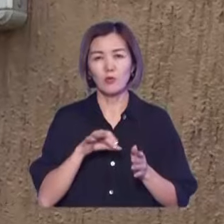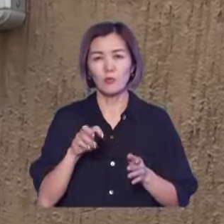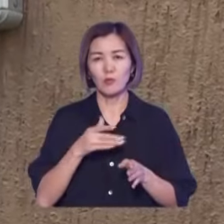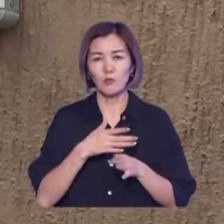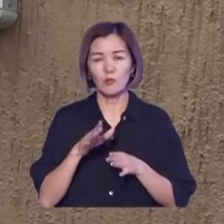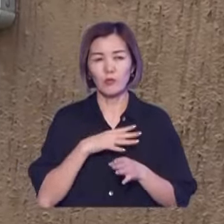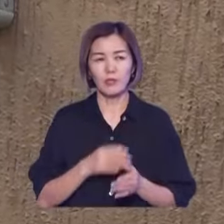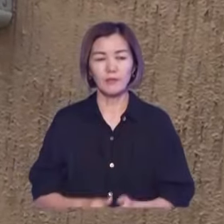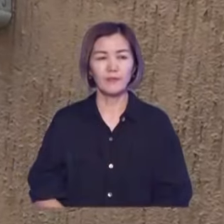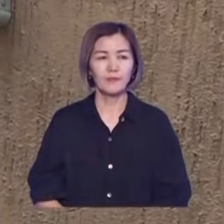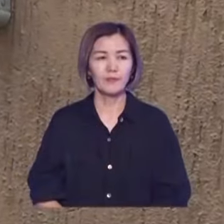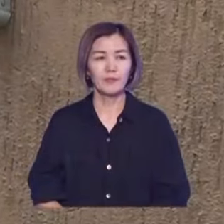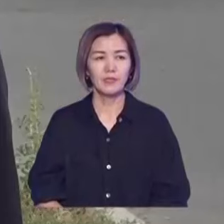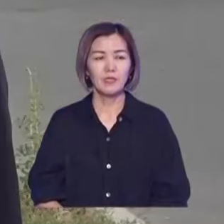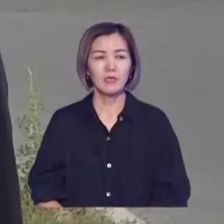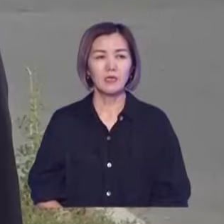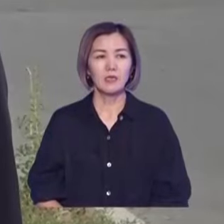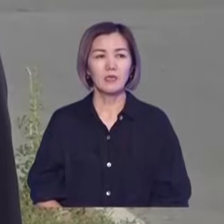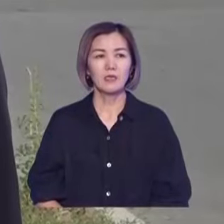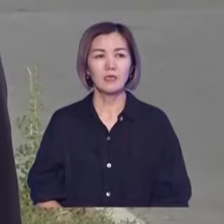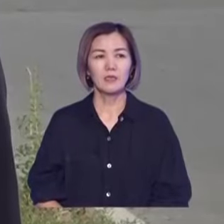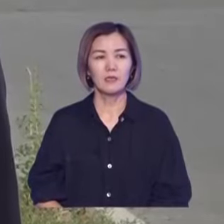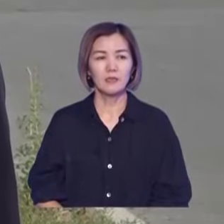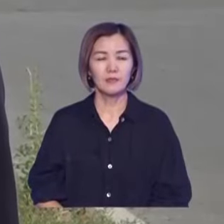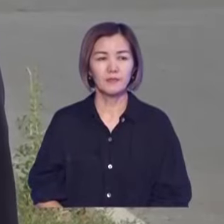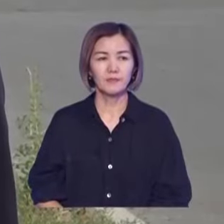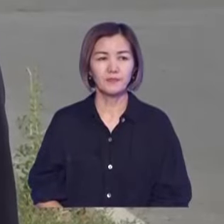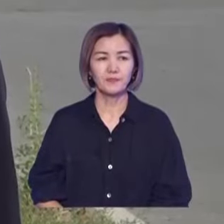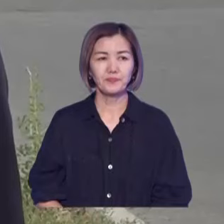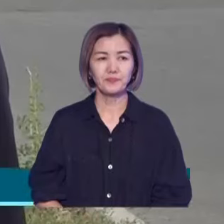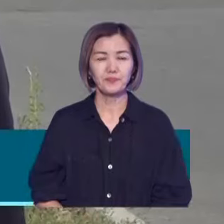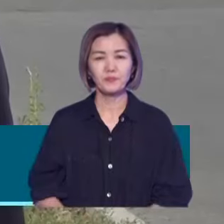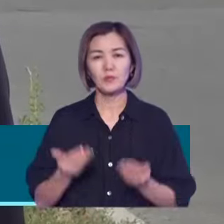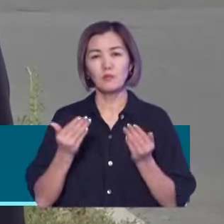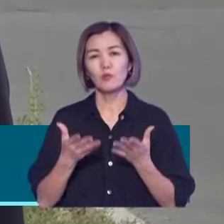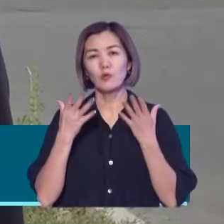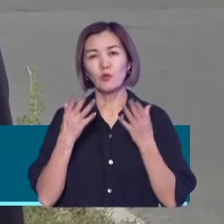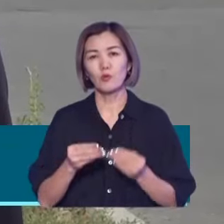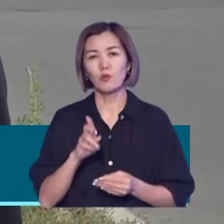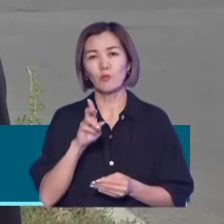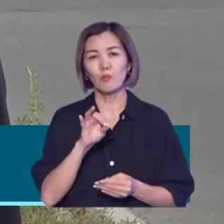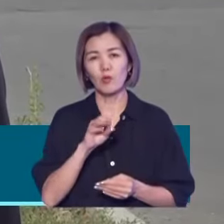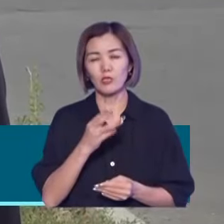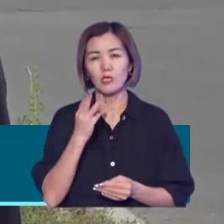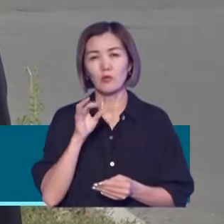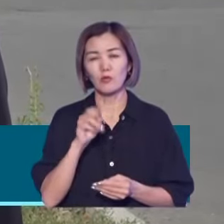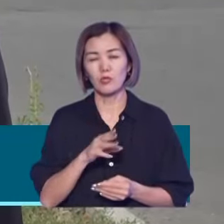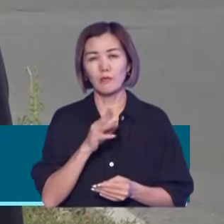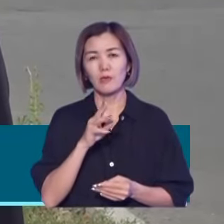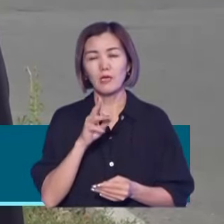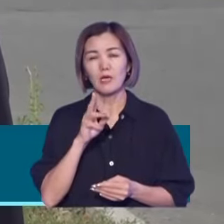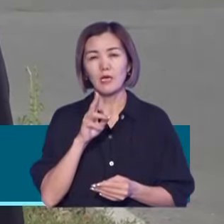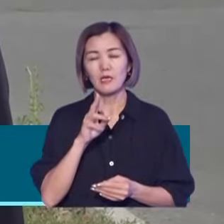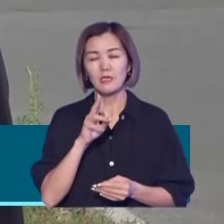бөлінген. Микрорайоне Көктем, Болашақ и по проспекту Қадырғали Жалайыры. Бүгінгі таңда Болашақ, Көктем, Қадырғали Жалайыр